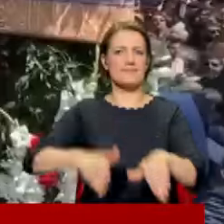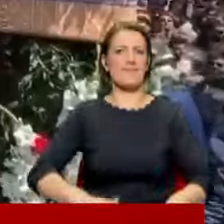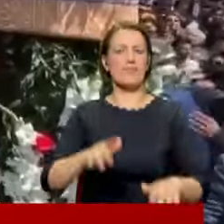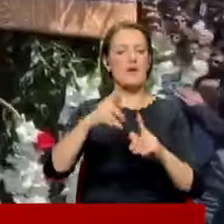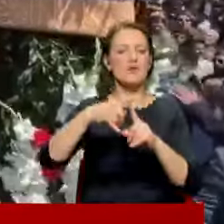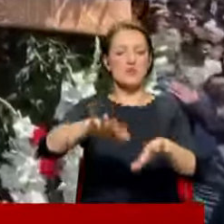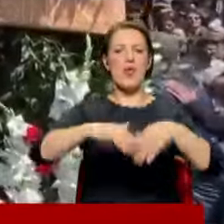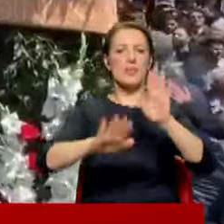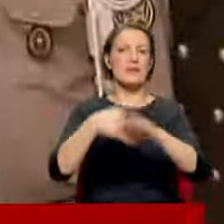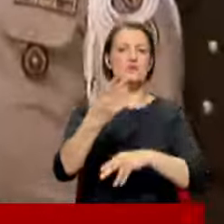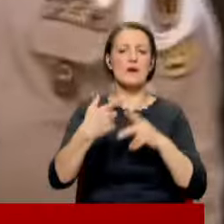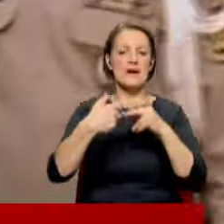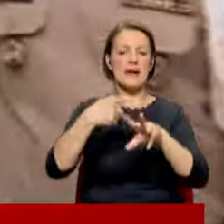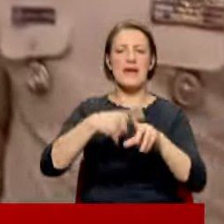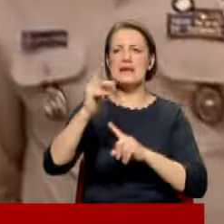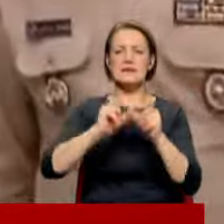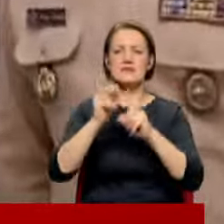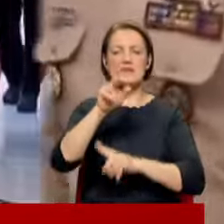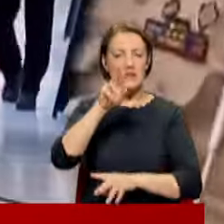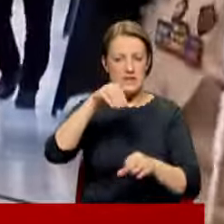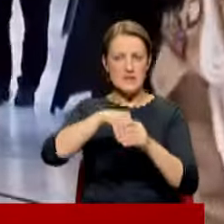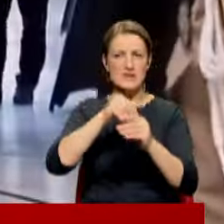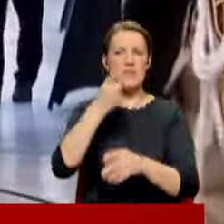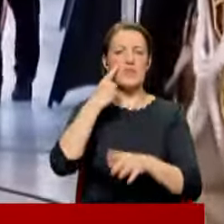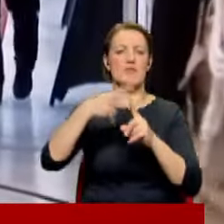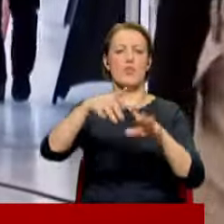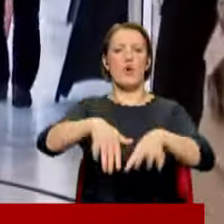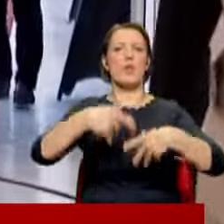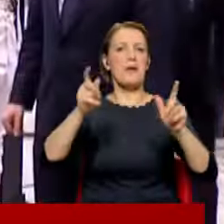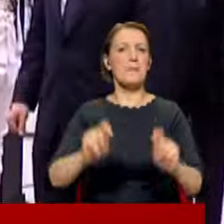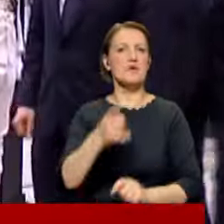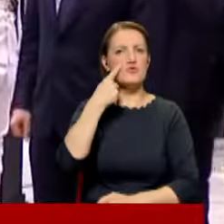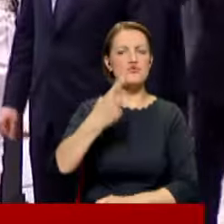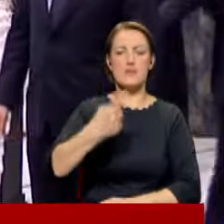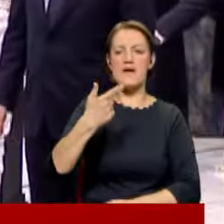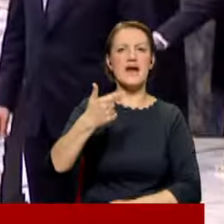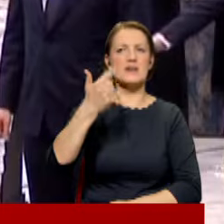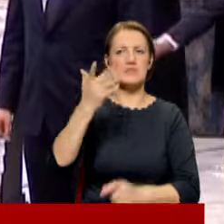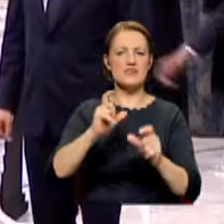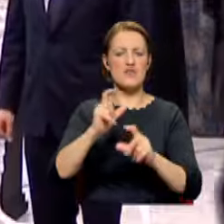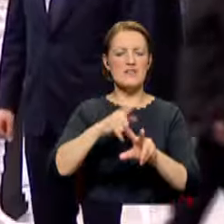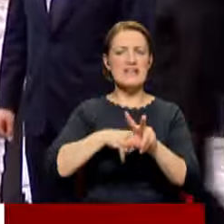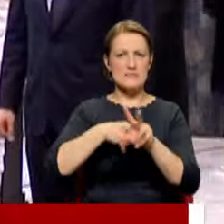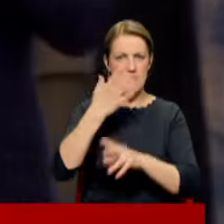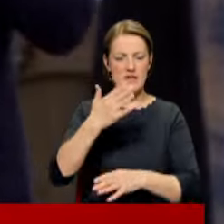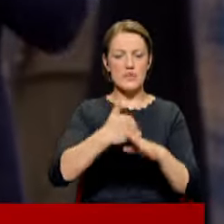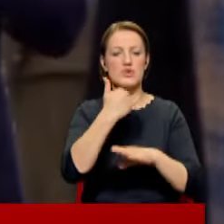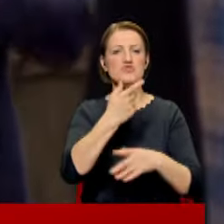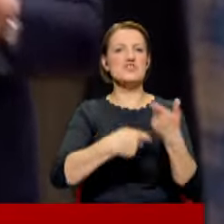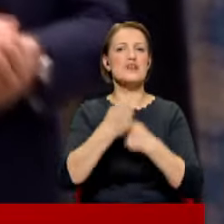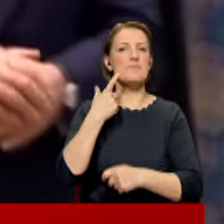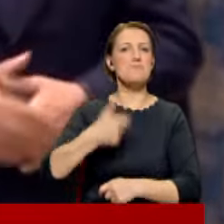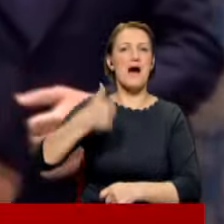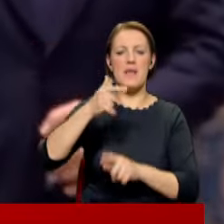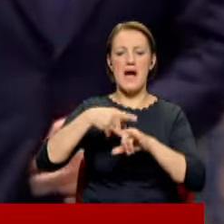Meydandaki törenin ardından reisi için bu kez devlet töreni düzenlendi. Törene Cumhurbaşkanı Yardımcısı Cevdet Yılmaz ve Dışişleri Bakanı